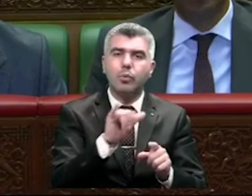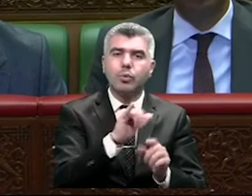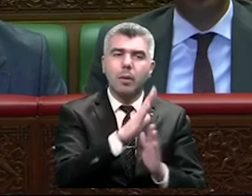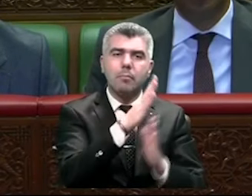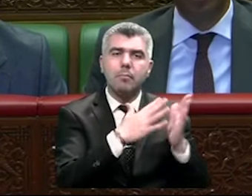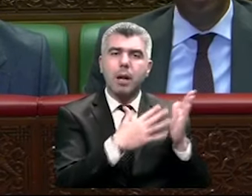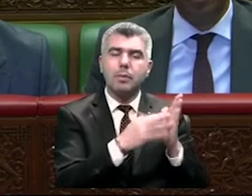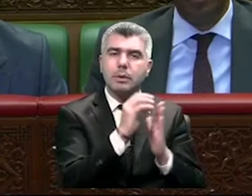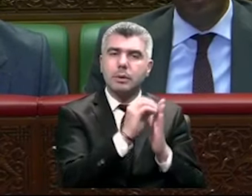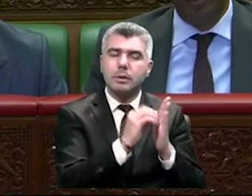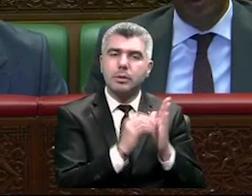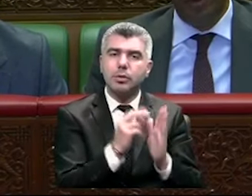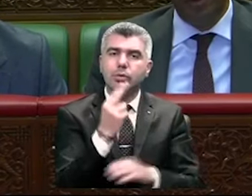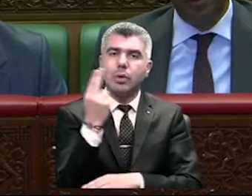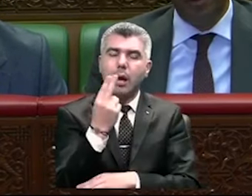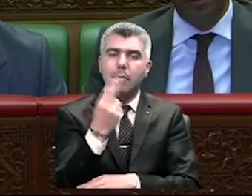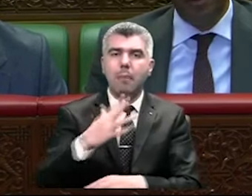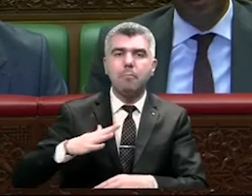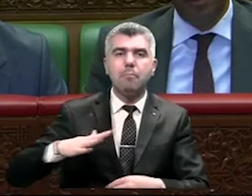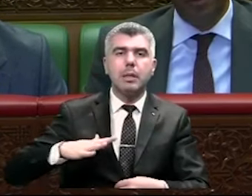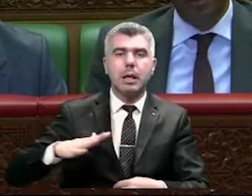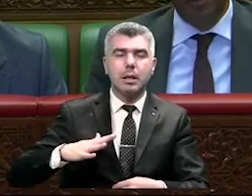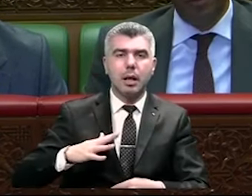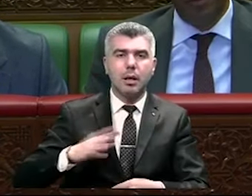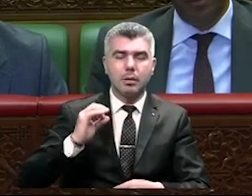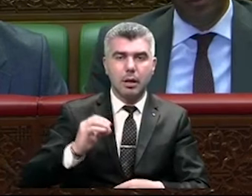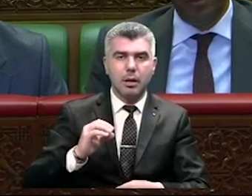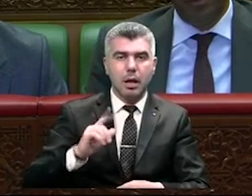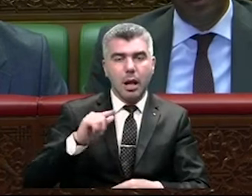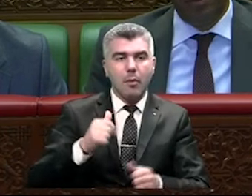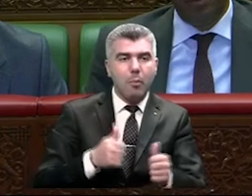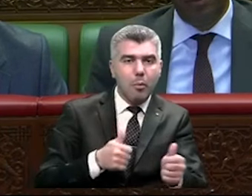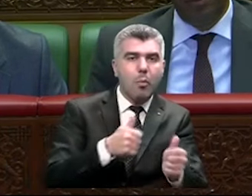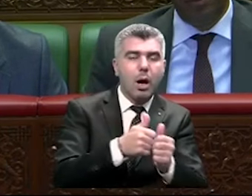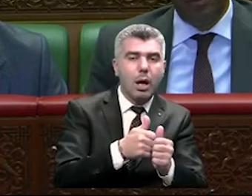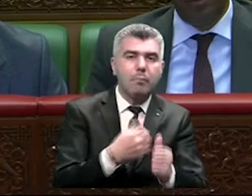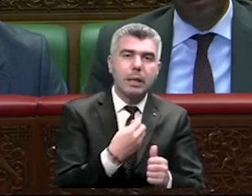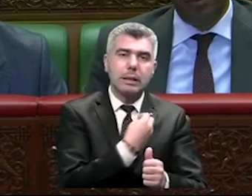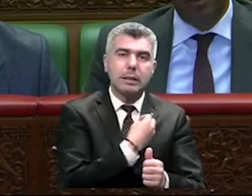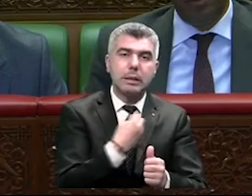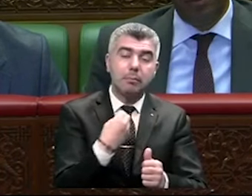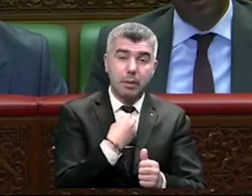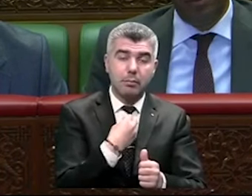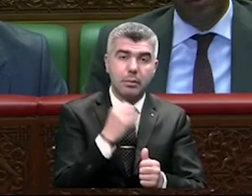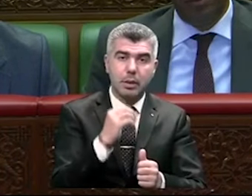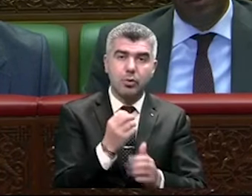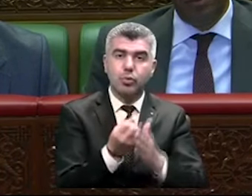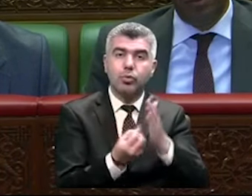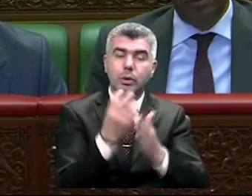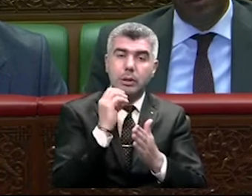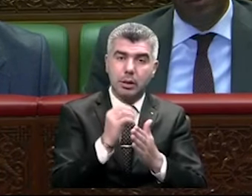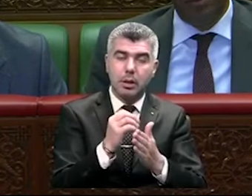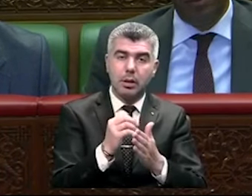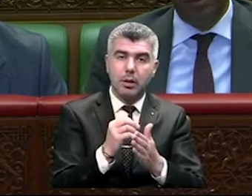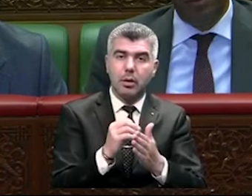لاستجابه للحاجيات الملحه بالمدن الجامعيه خاصه لمواكبه كليه الطب والصيدله التي تم احداثها بكل